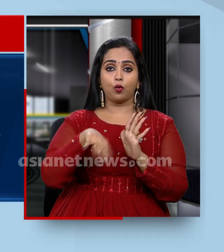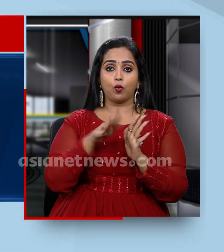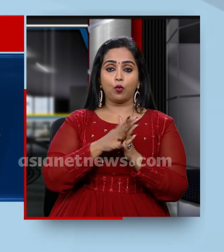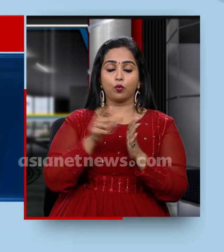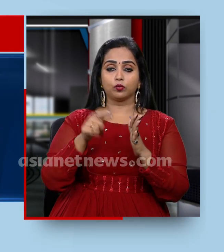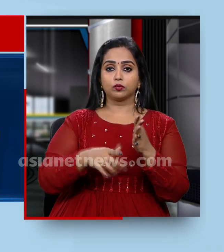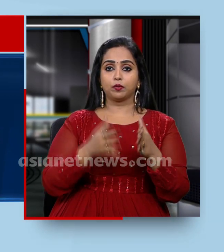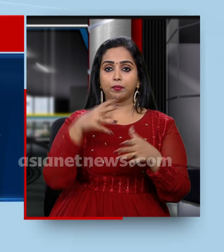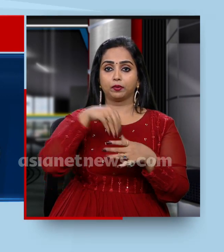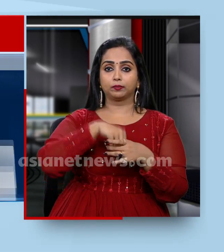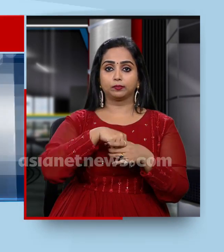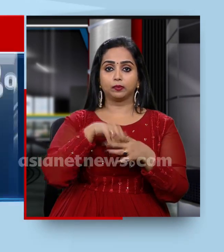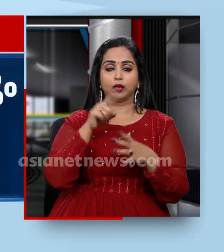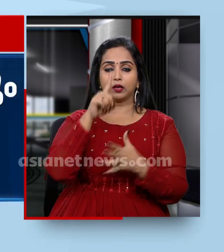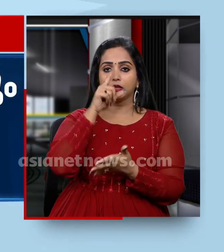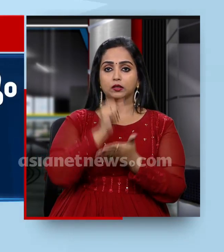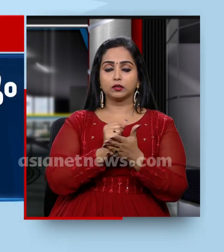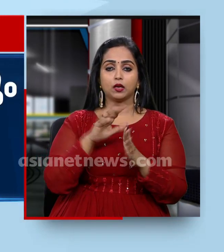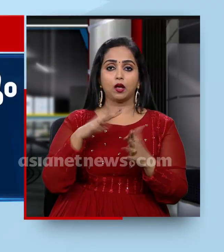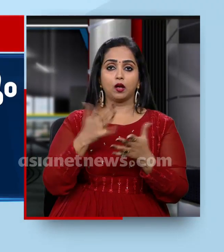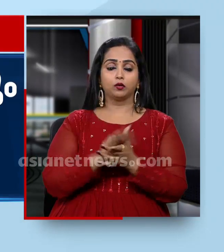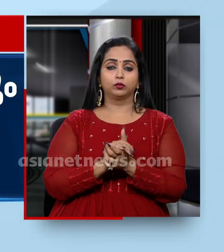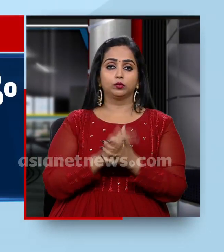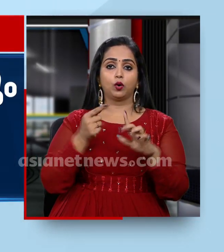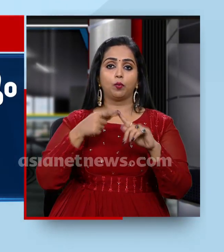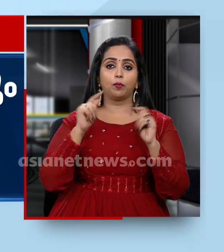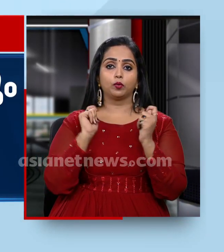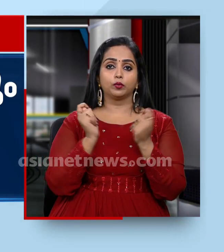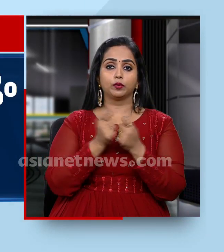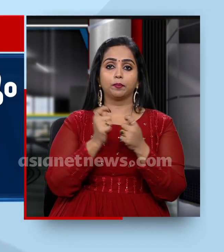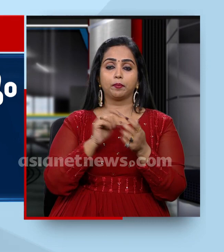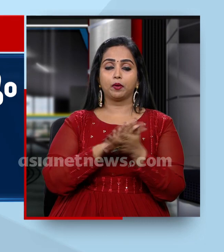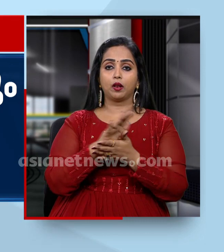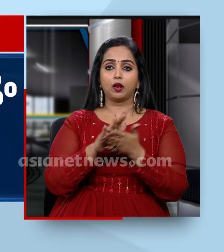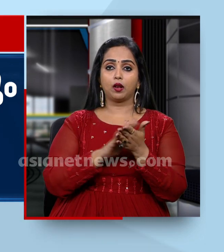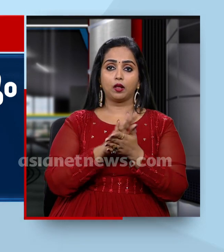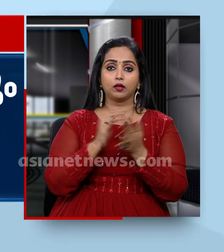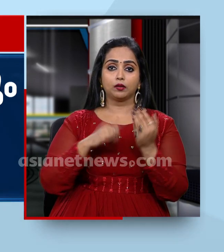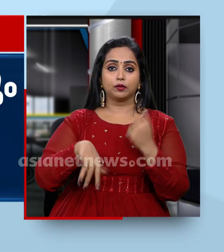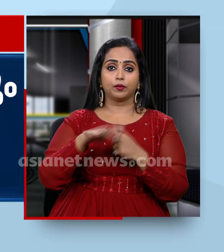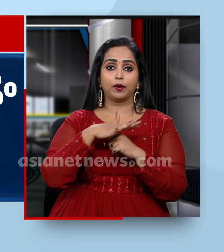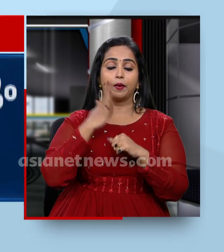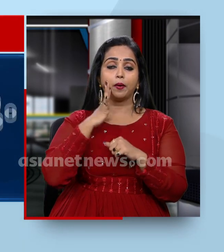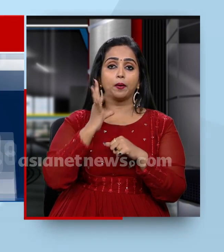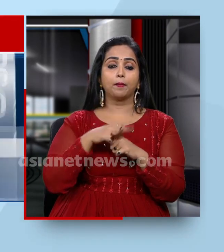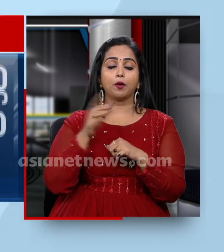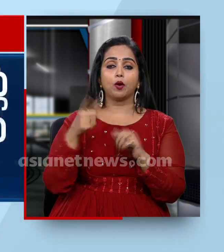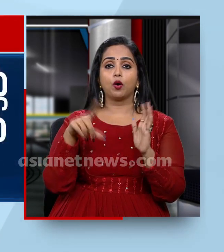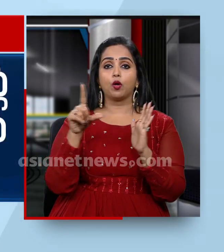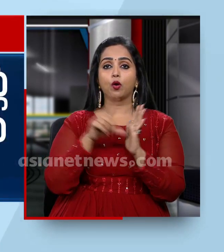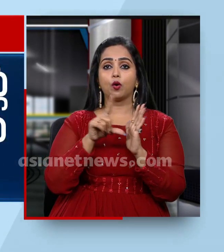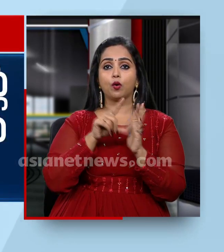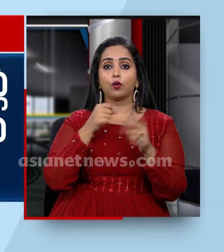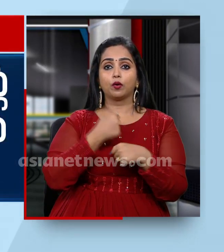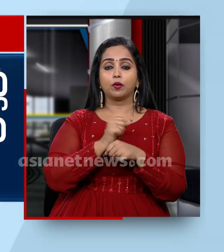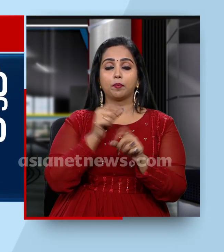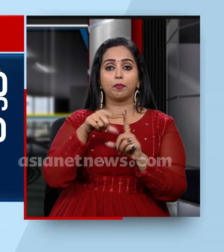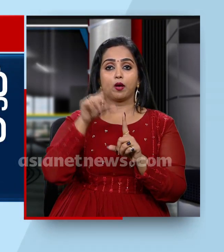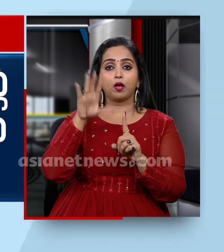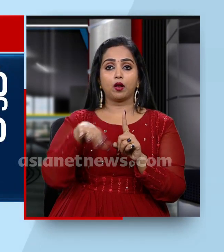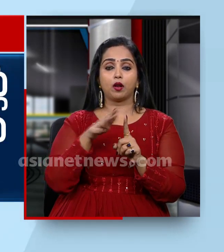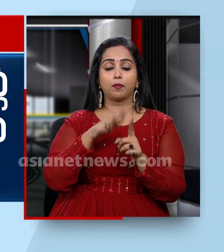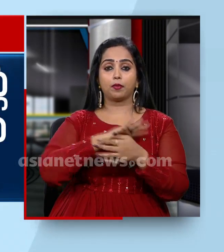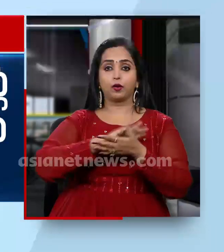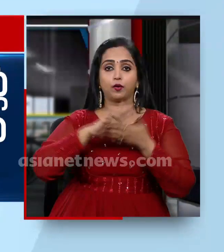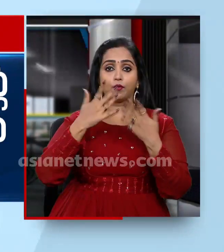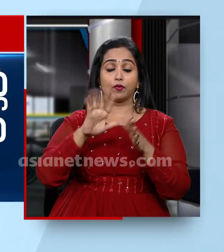തീരുമാനം? രജനി, പ്രതിപക്ഷമില്ലാത്ത സാഹചര്യത്തിലും ഇപ്പോൾ പ്രധാനപ്പെട്ട നിയമനിർമ്മാണങ്ങൾ പാർലമെന്റിൽ പൂർത്തിയാക്കുകയാണ്. കഴിഞ്ഞ ദിവസം